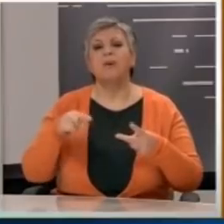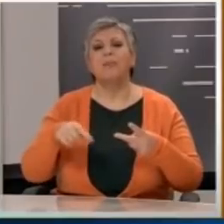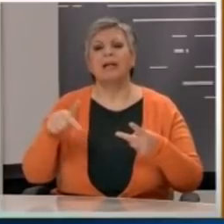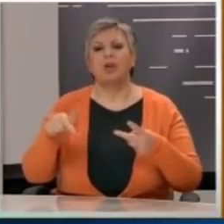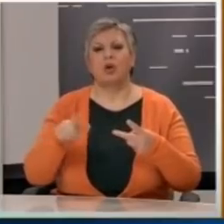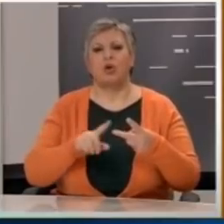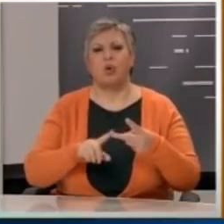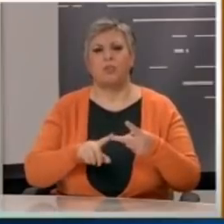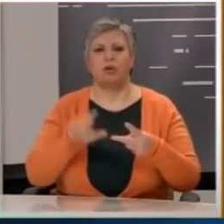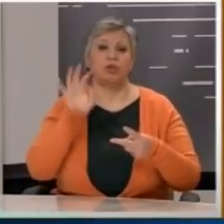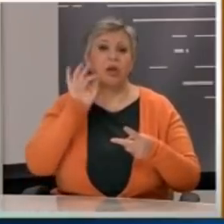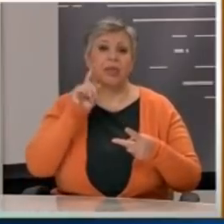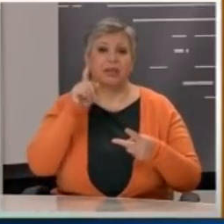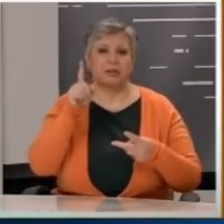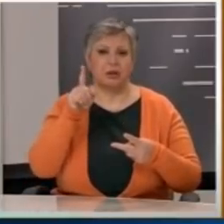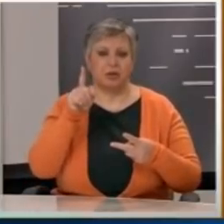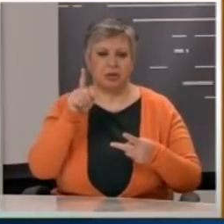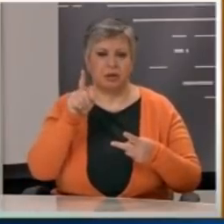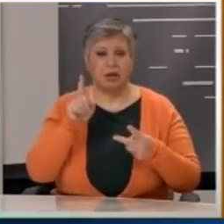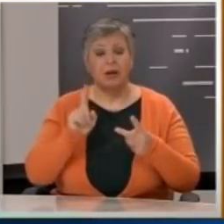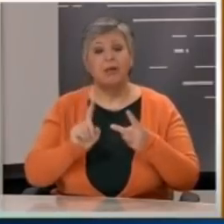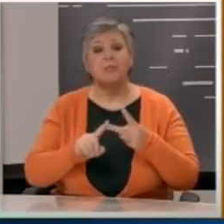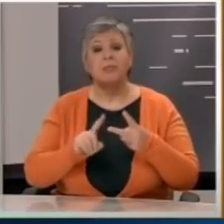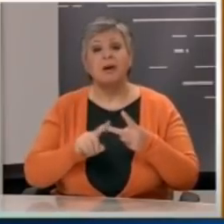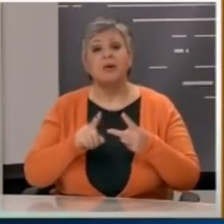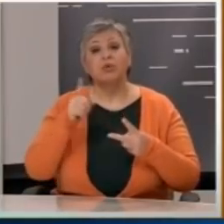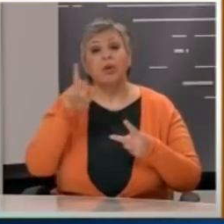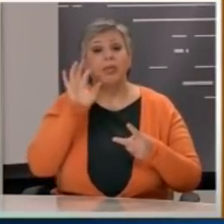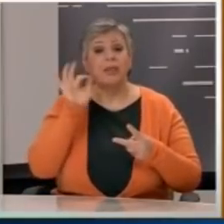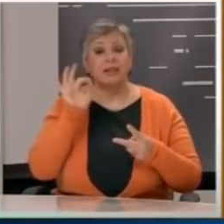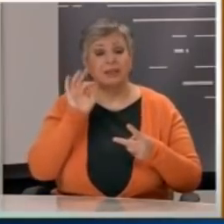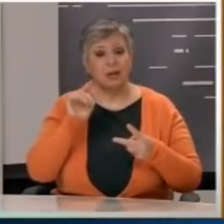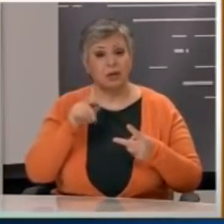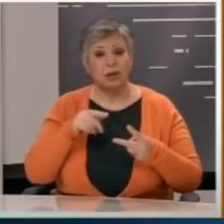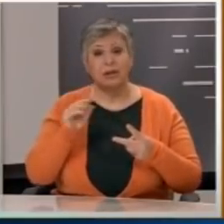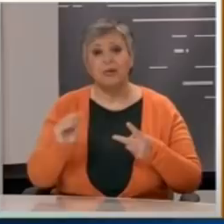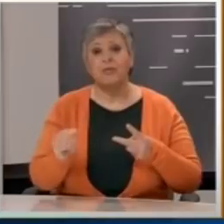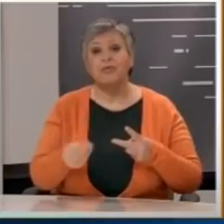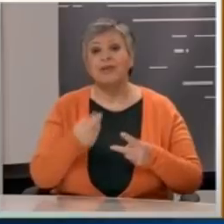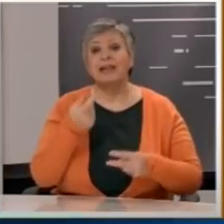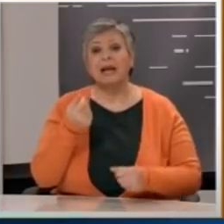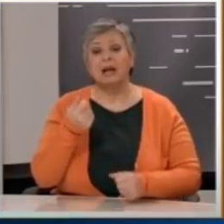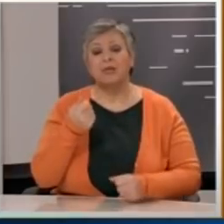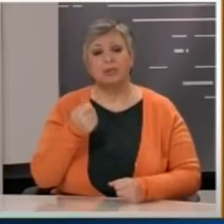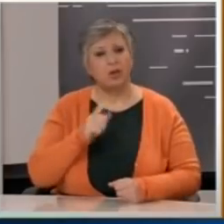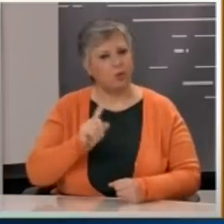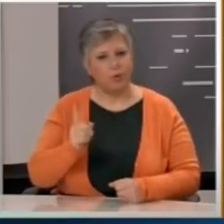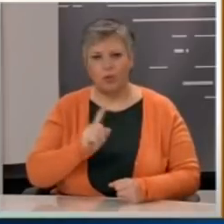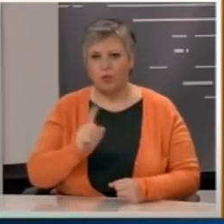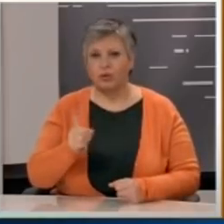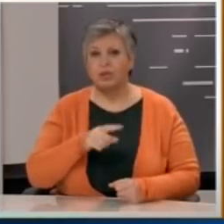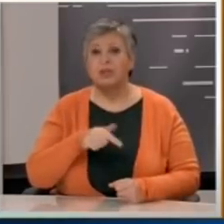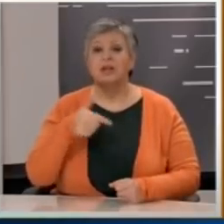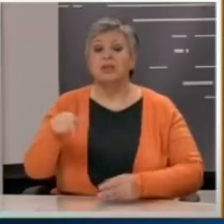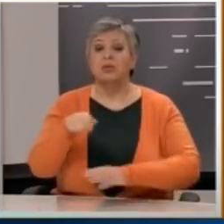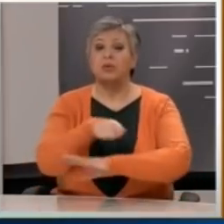ξέρετε, δεν έχουν βρεθεί λεφτά. Αλλά το δικαστήριο έκρινε,